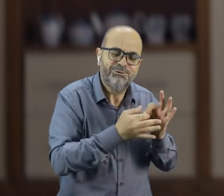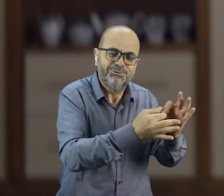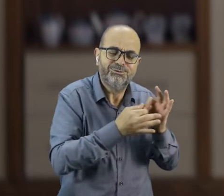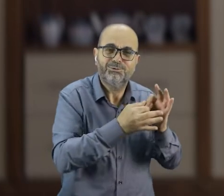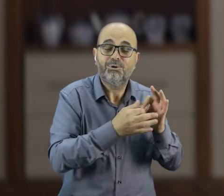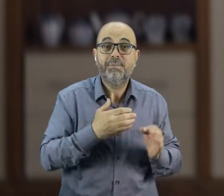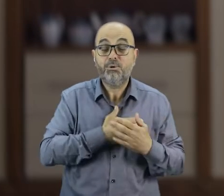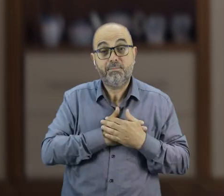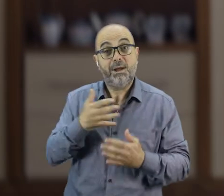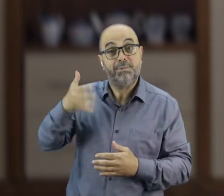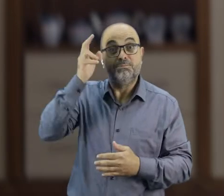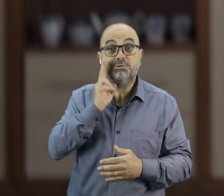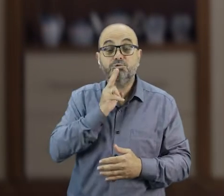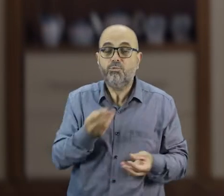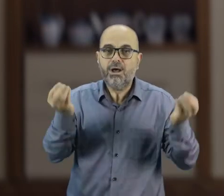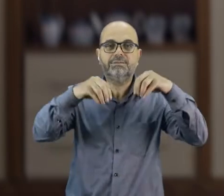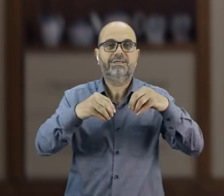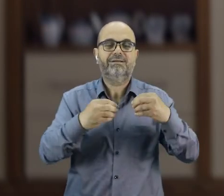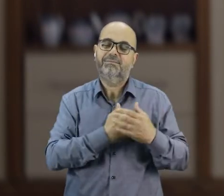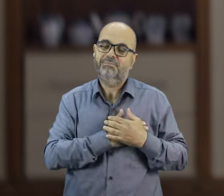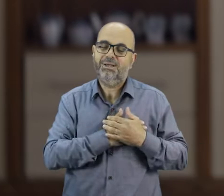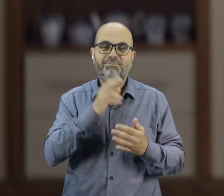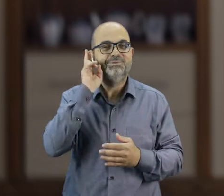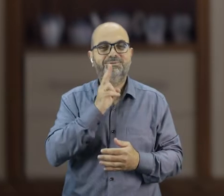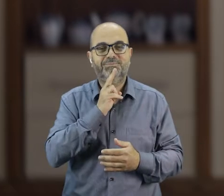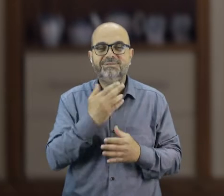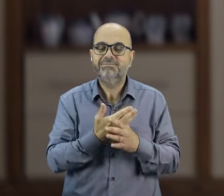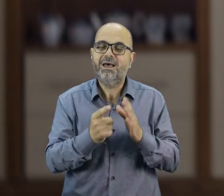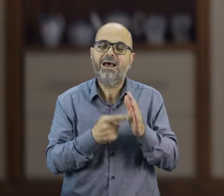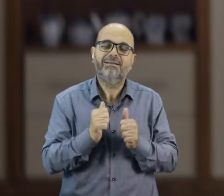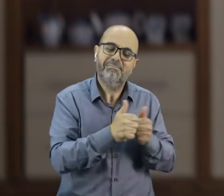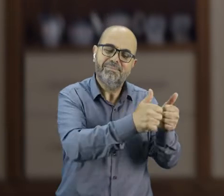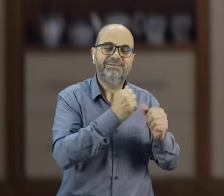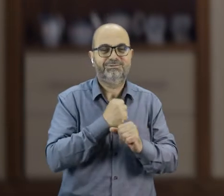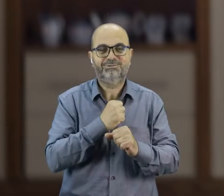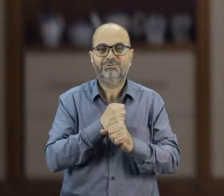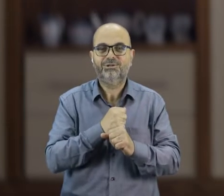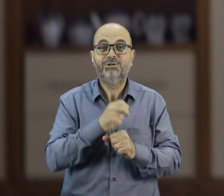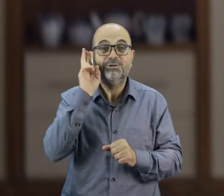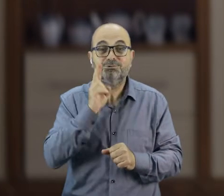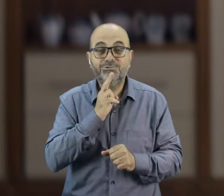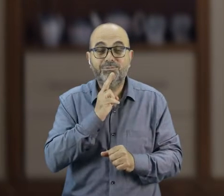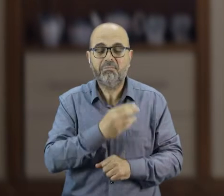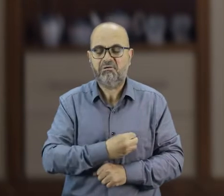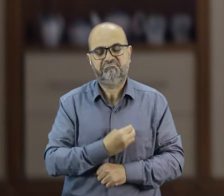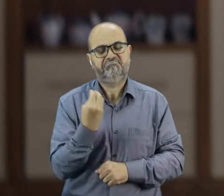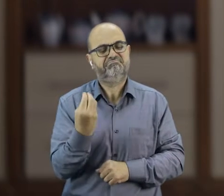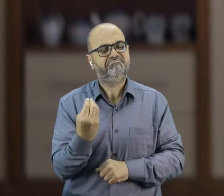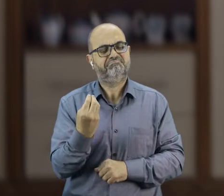الكبار وبحب فئة الصم بالذات. ليش؟ لأني أنا بديت معهم. فئة الصم فئة كتير